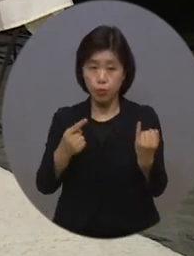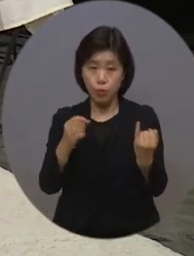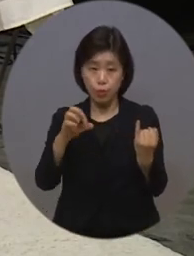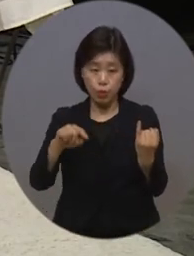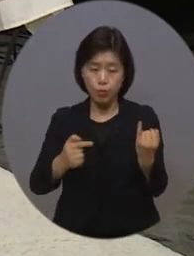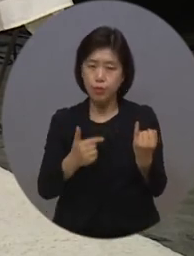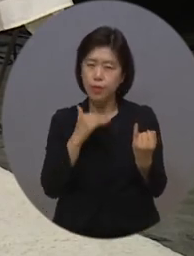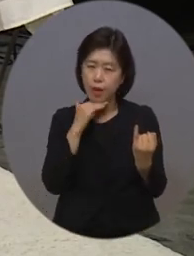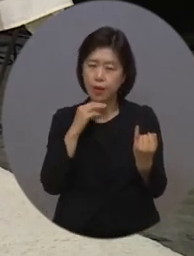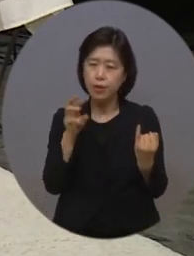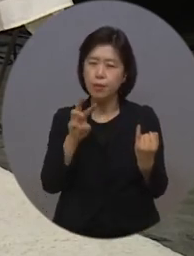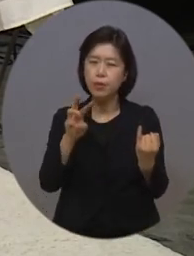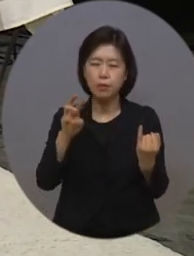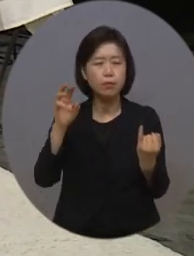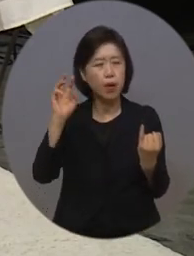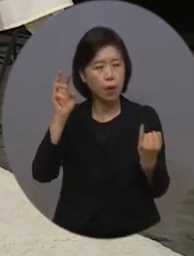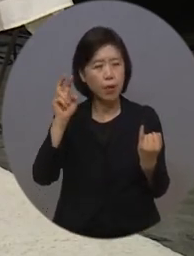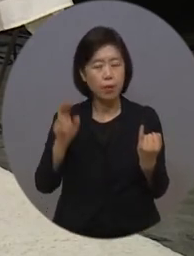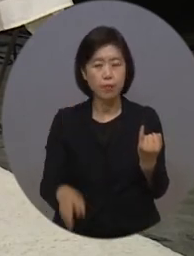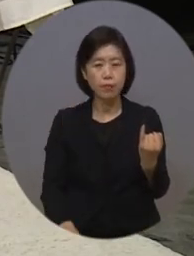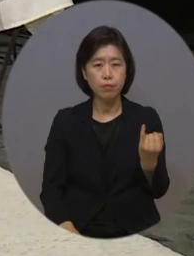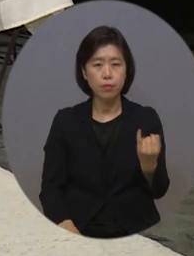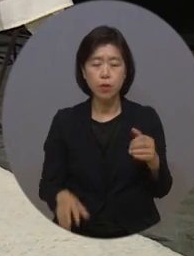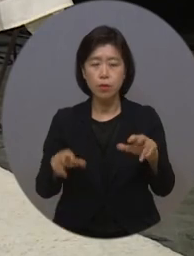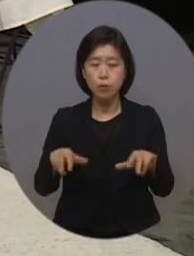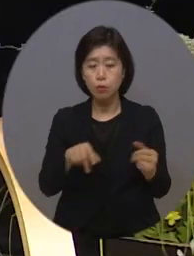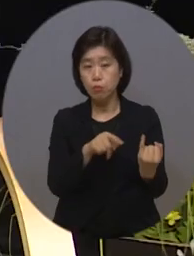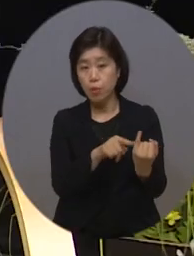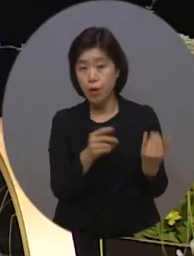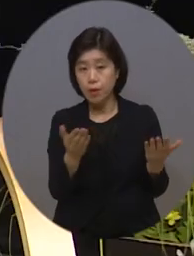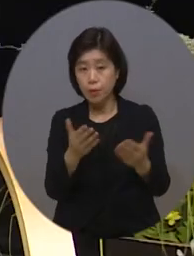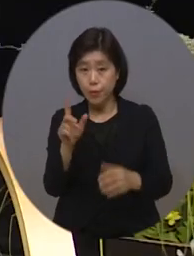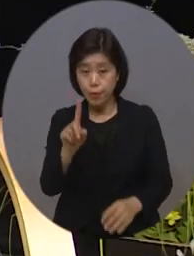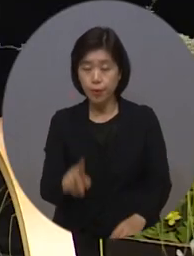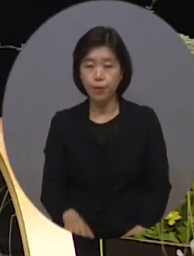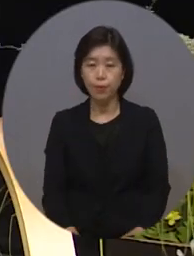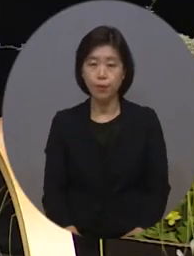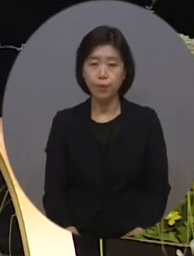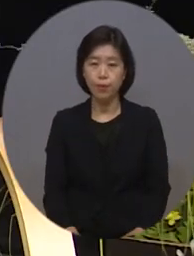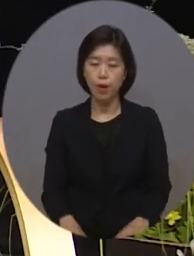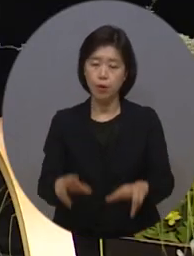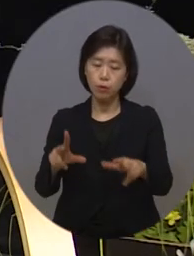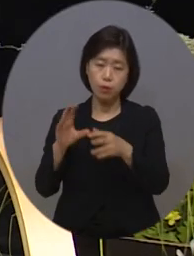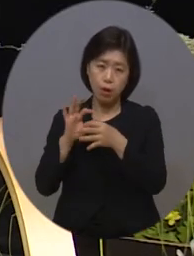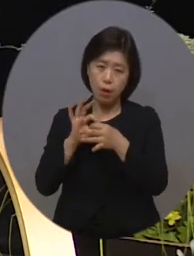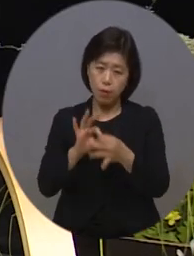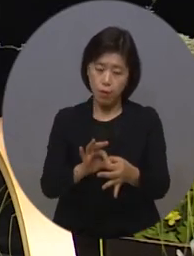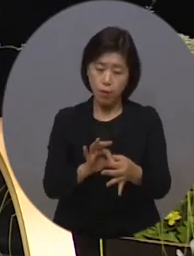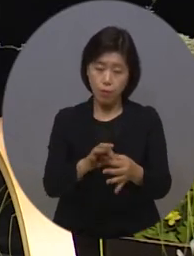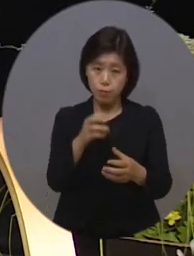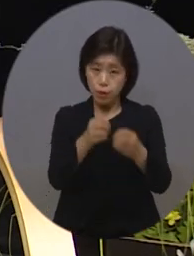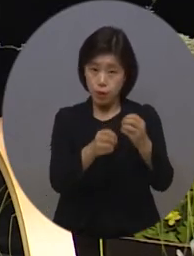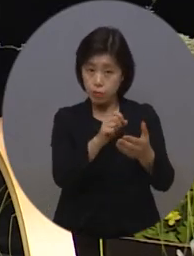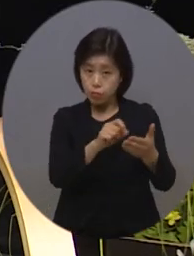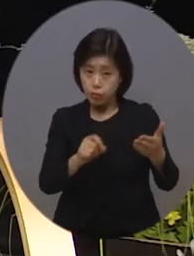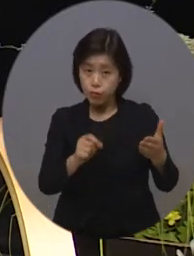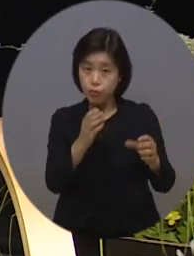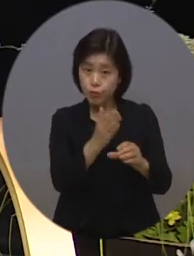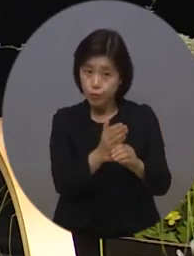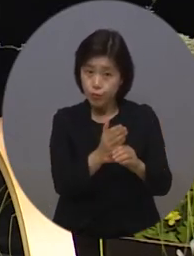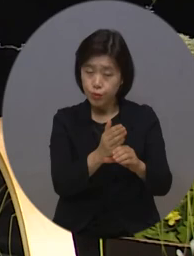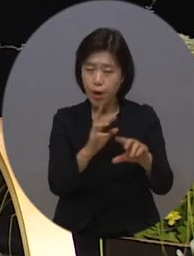궁금해집니다. 무슨 일을 하고 있는지, 지금도 시를 쓰고 있는지, 결혼을